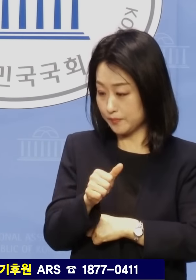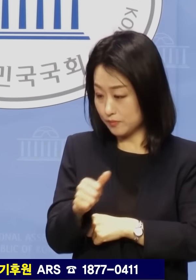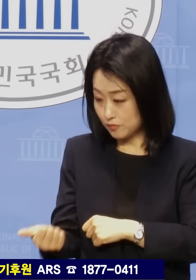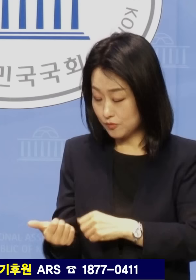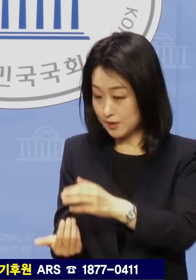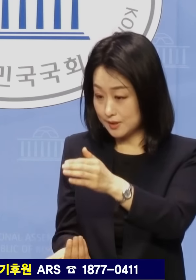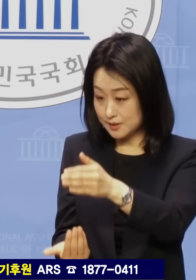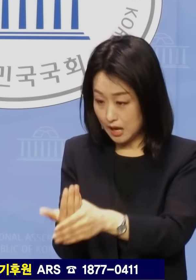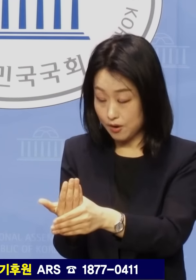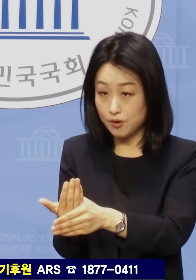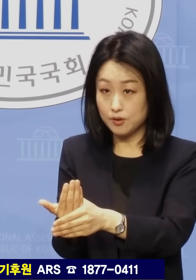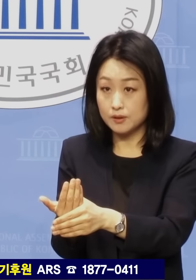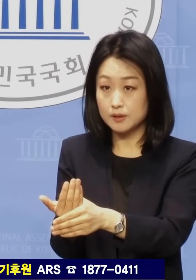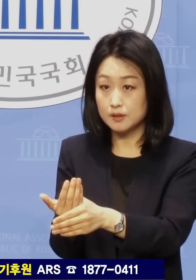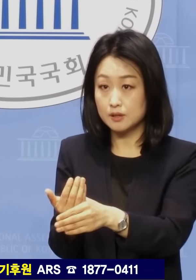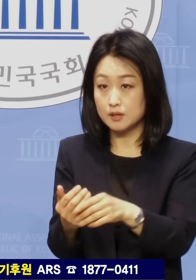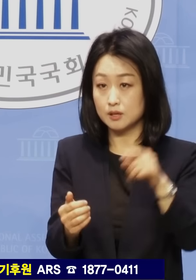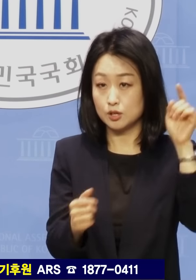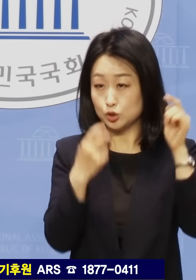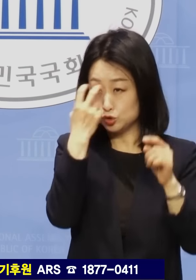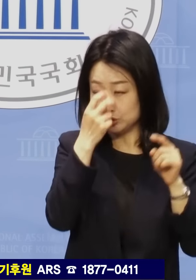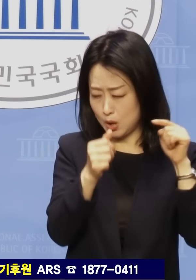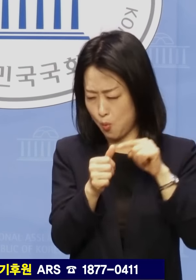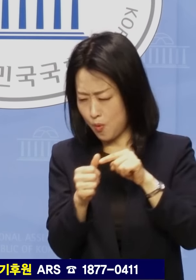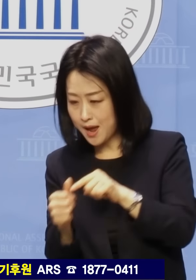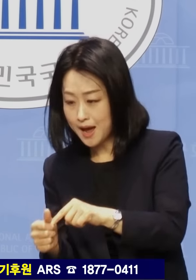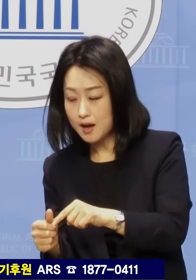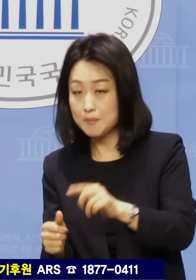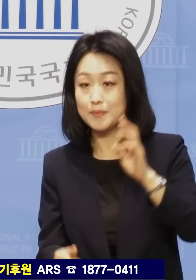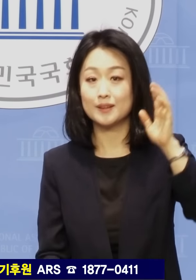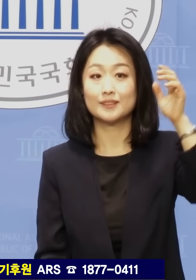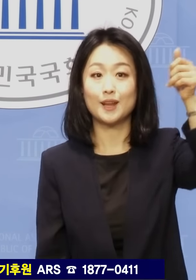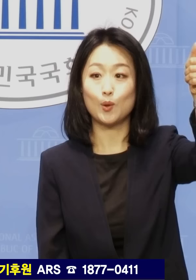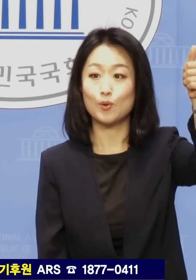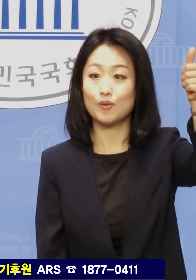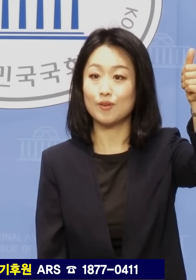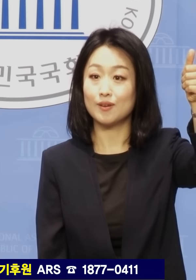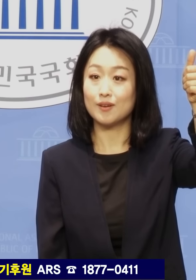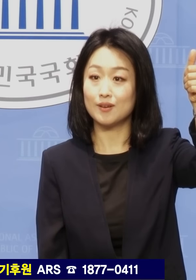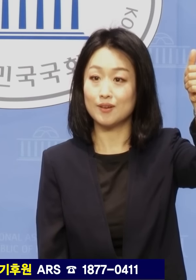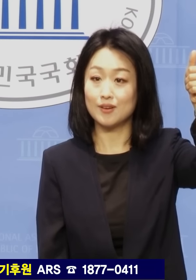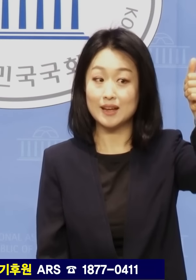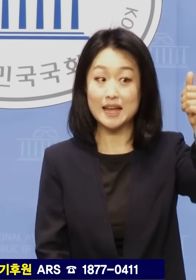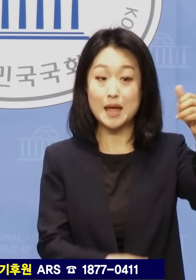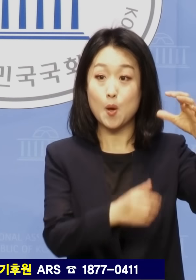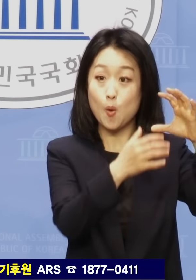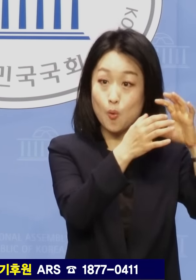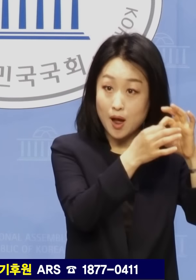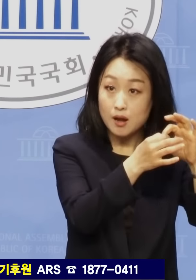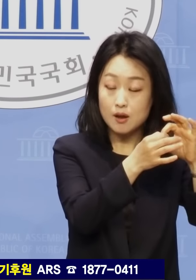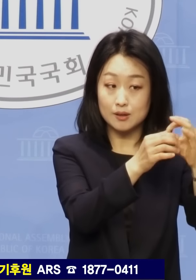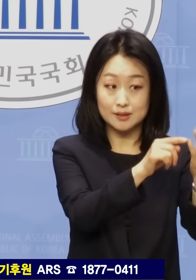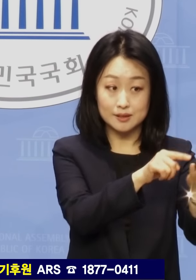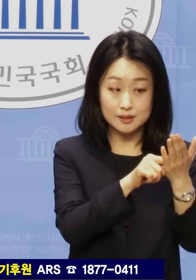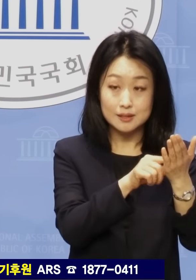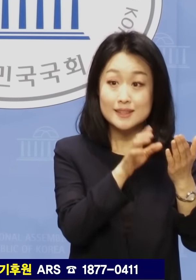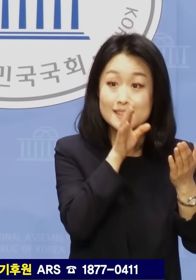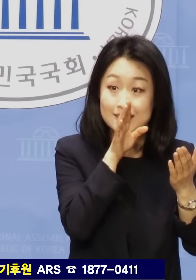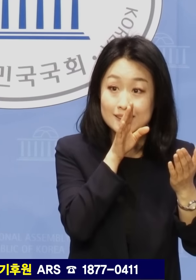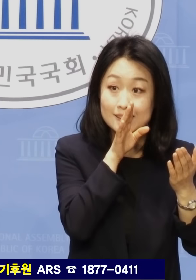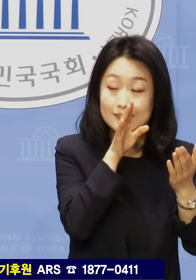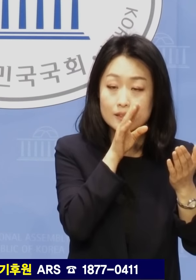수사 곳곳에 대통령실이 등장하더니 이제 결정적 순간에